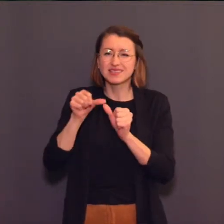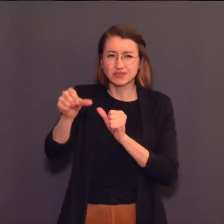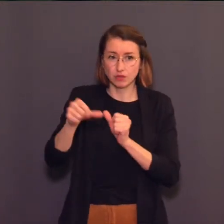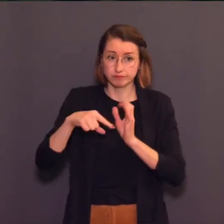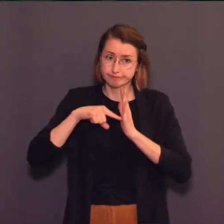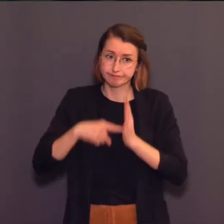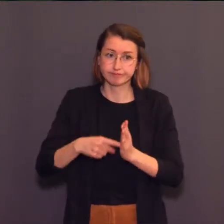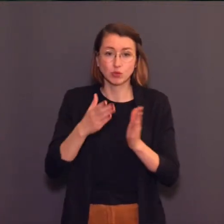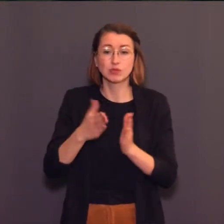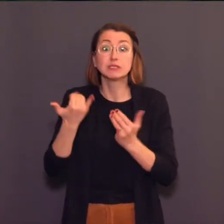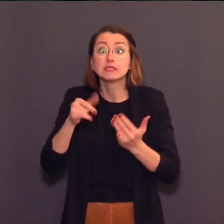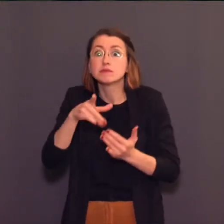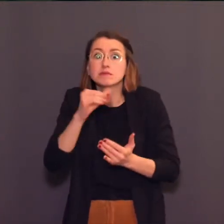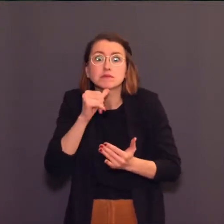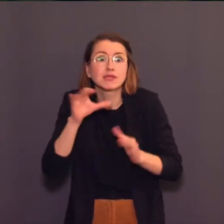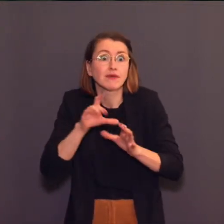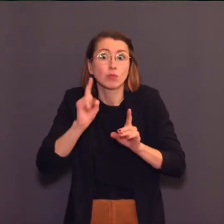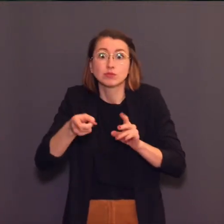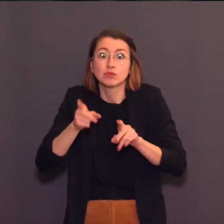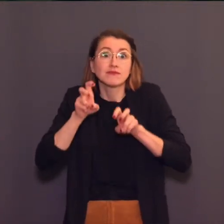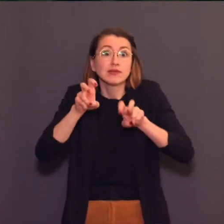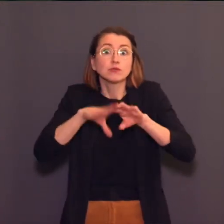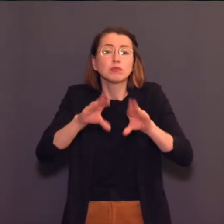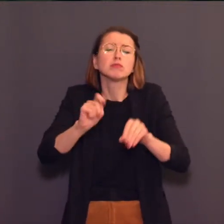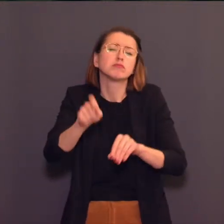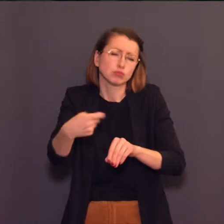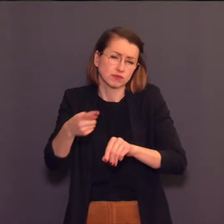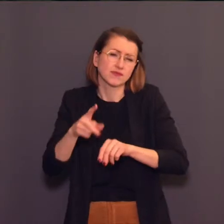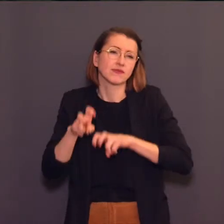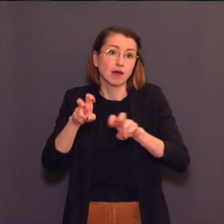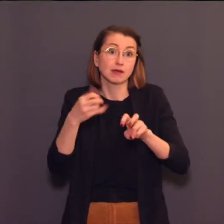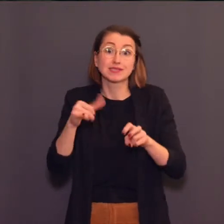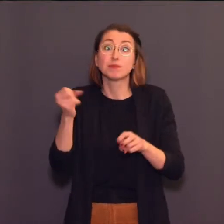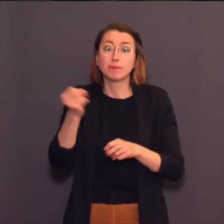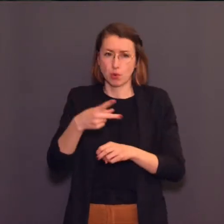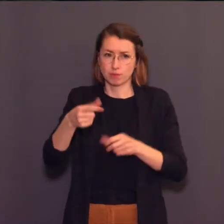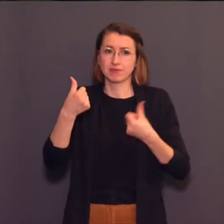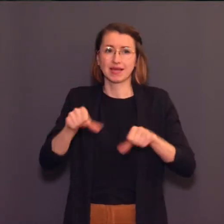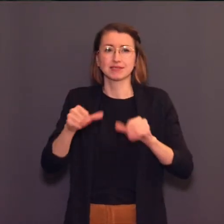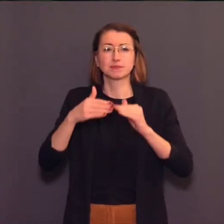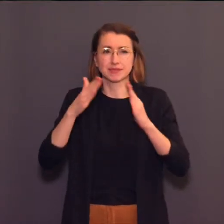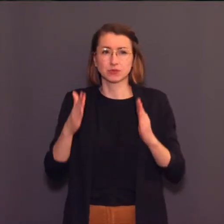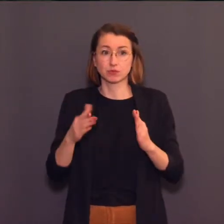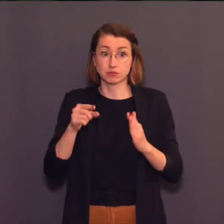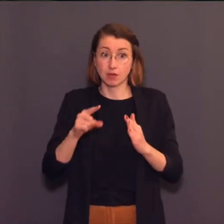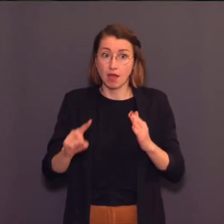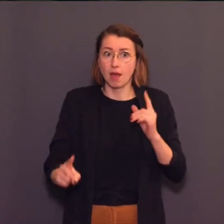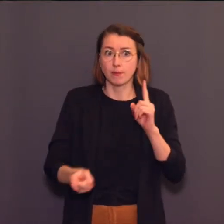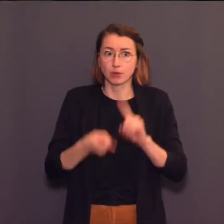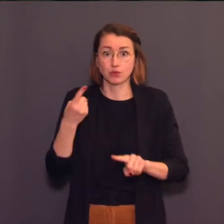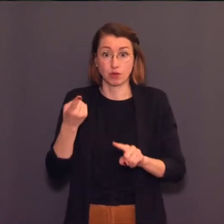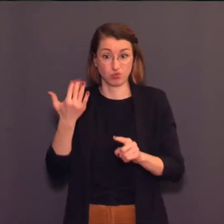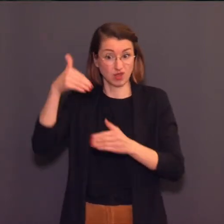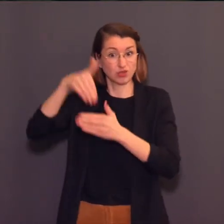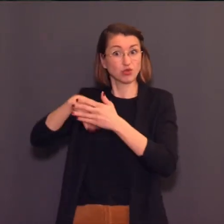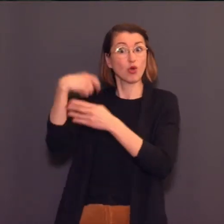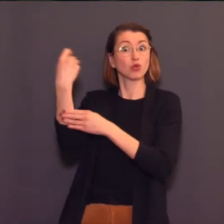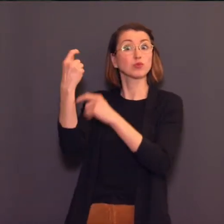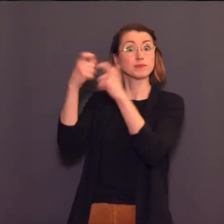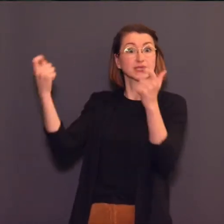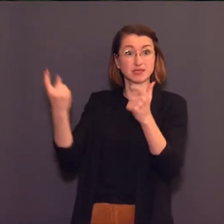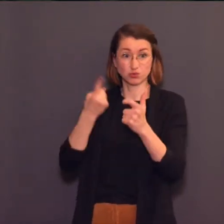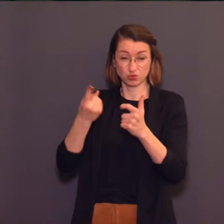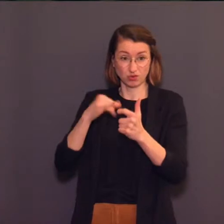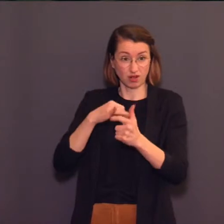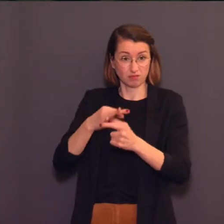C'est important pour diminuer le risque de contamination en entreprise, mais aussi pour limiter le nombre de personnes qui utilisent les transports en commun. et des contrôles supplémentaires